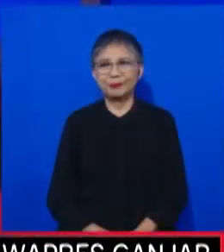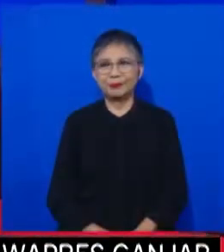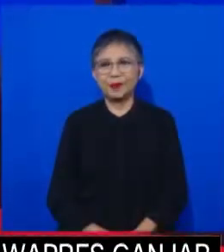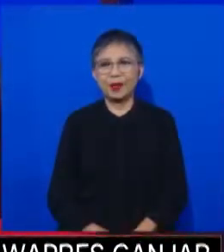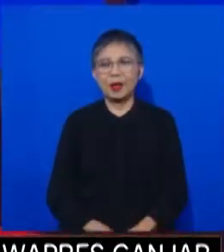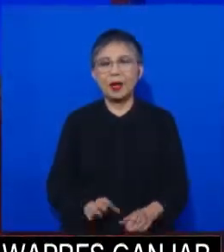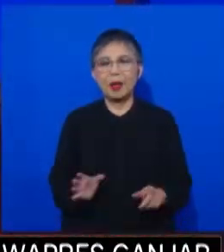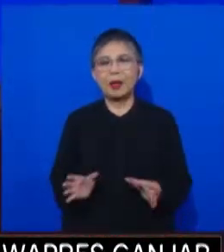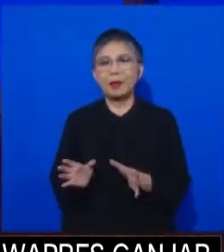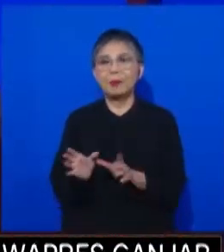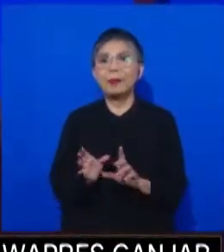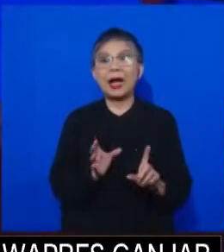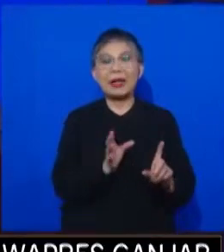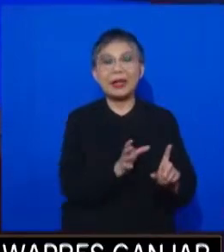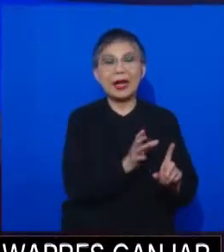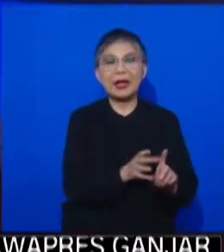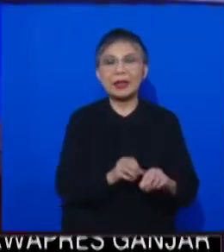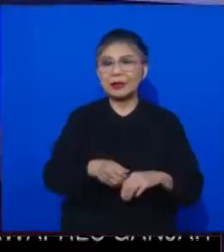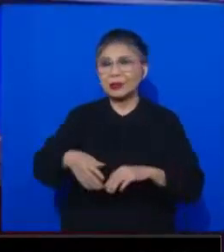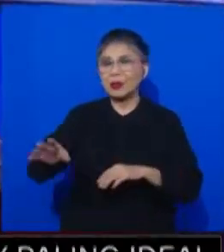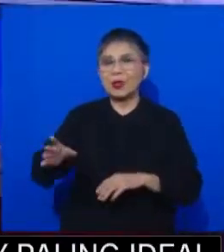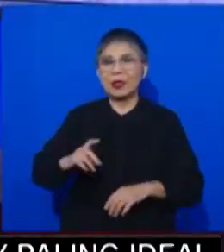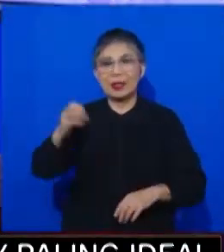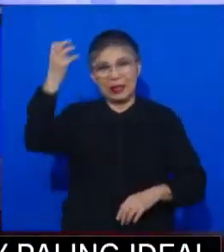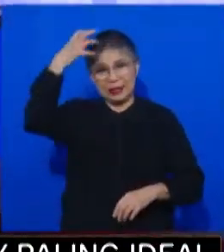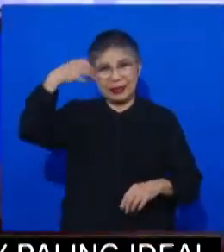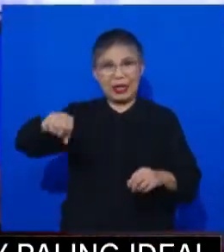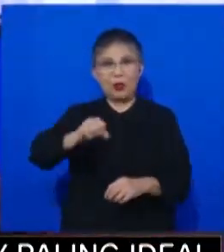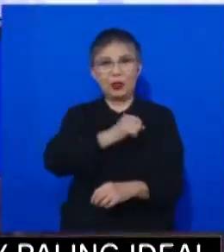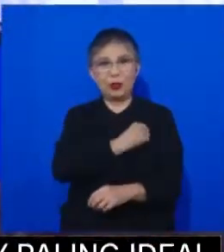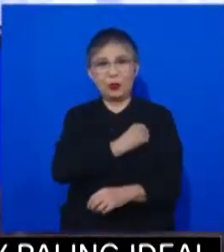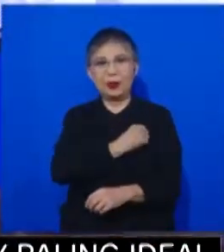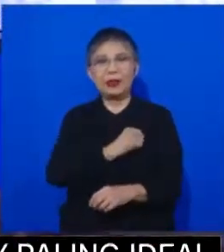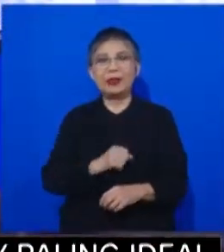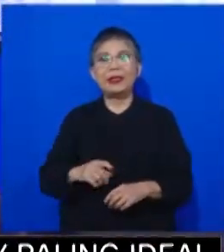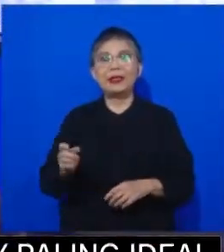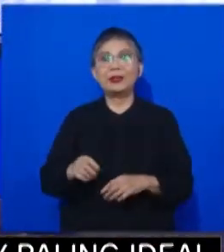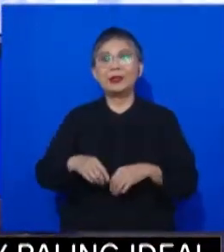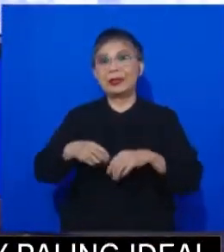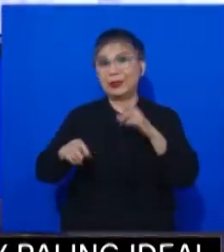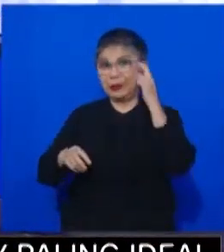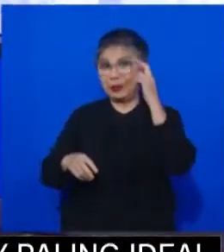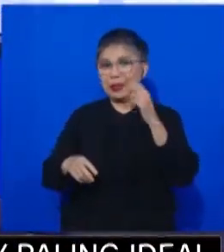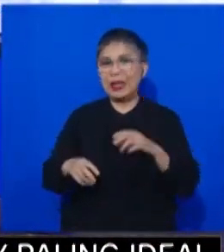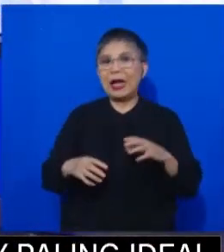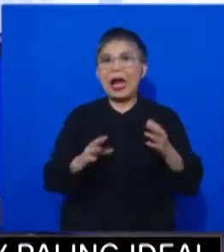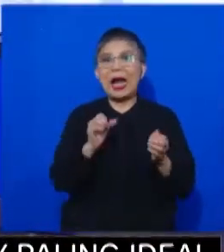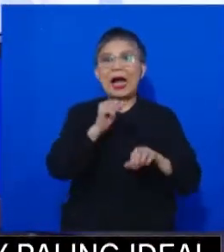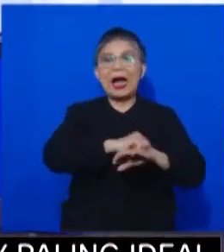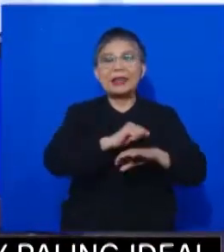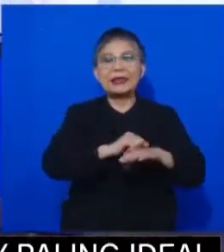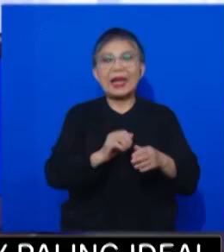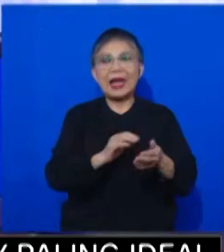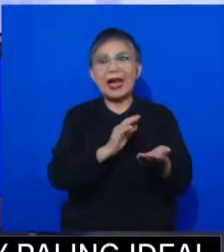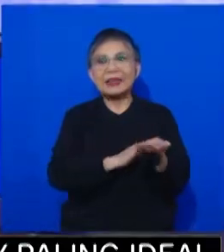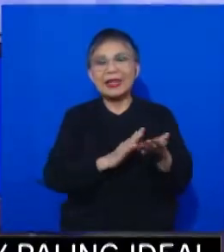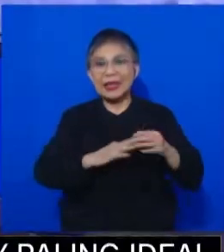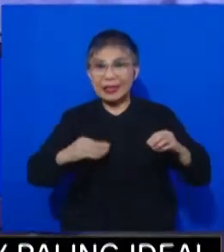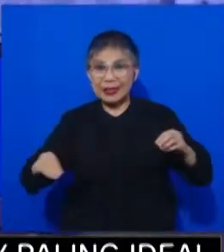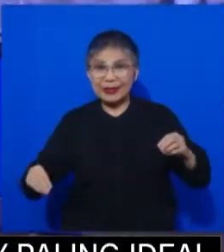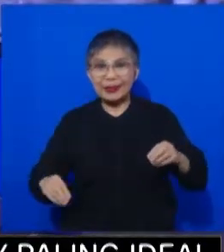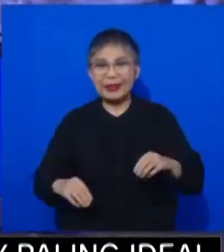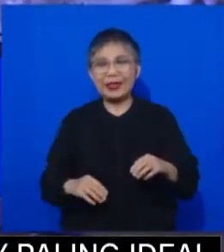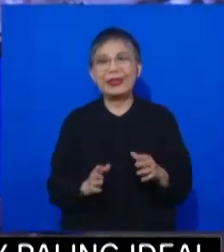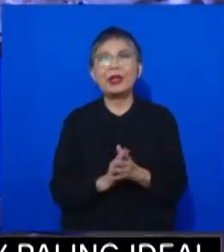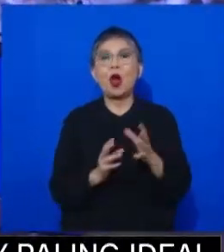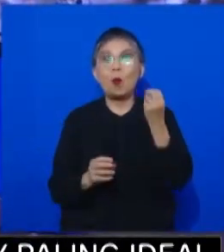Mengantar dan melepas calon haji berangkat ke Tanah Suci menjadi tradisi di Lombok. Bahkan untuk melihat calon haji masuk pesawat, sejumlah